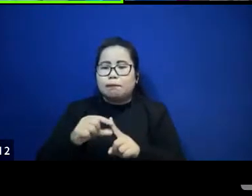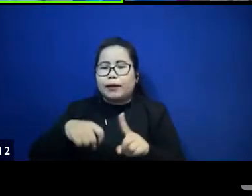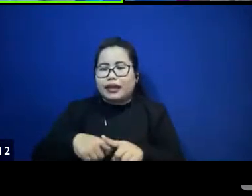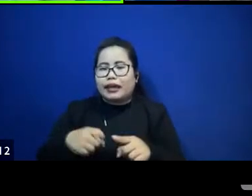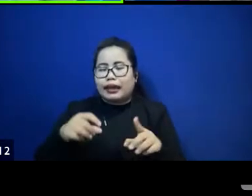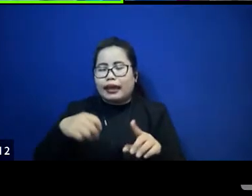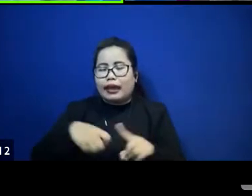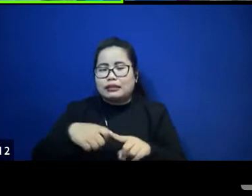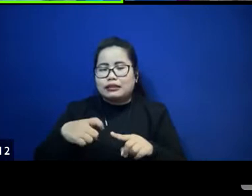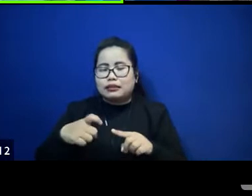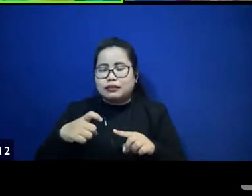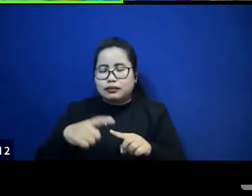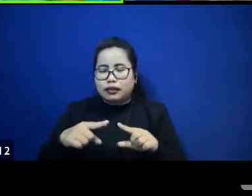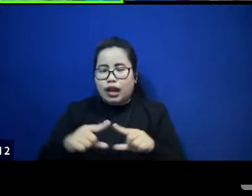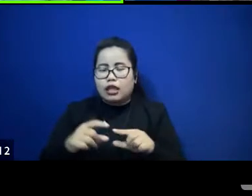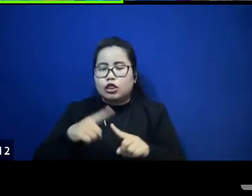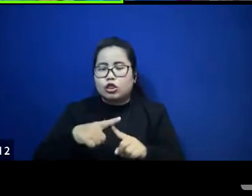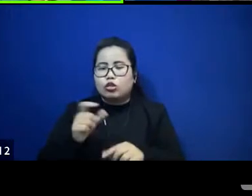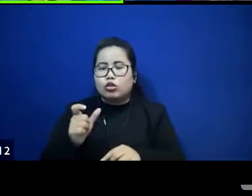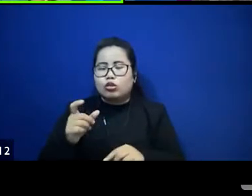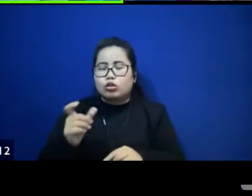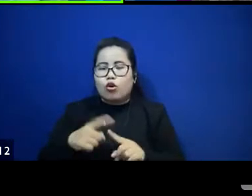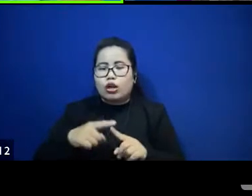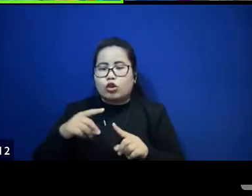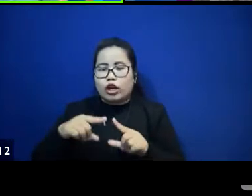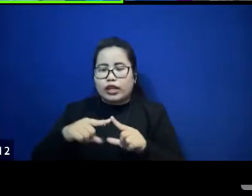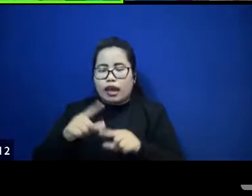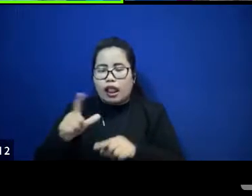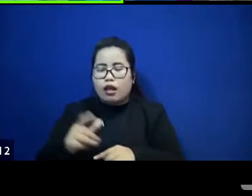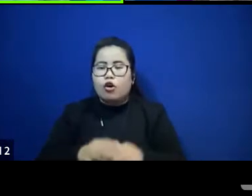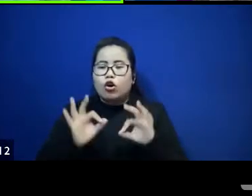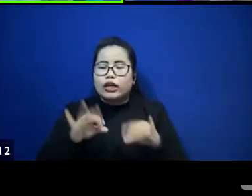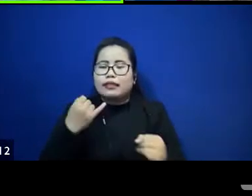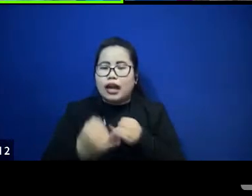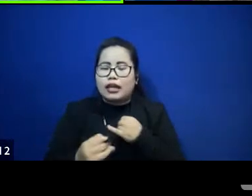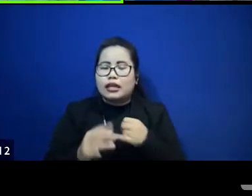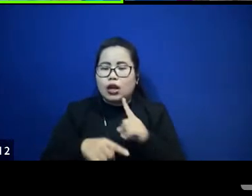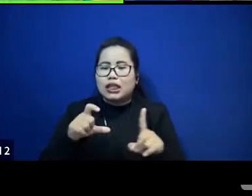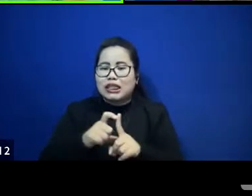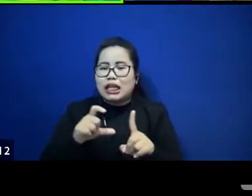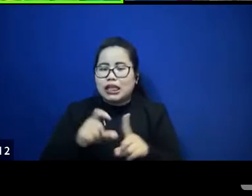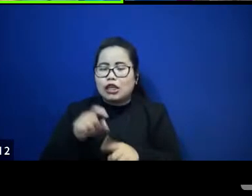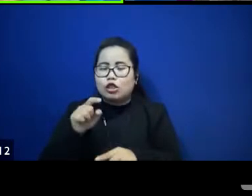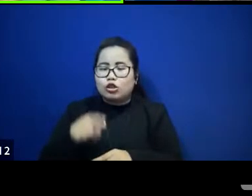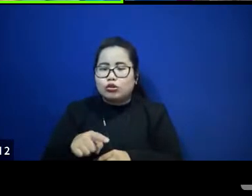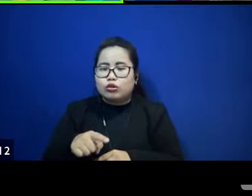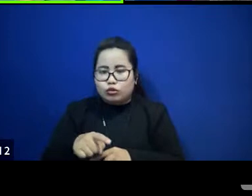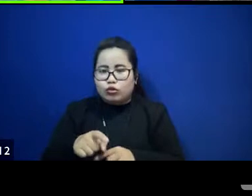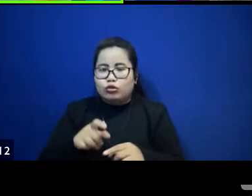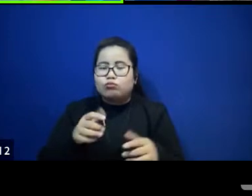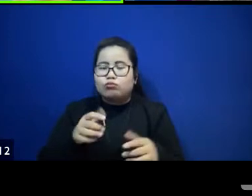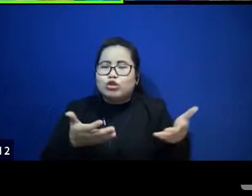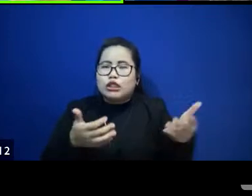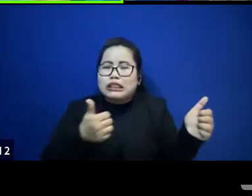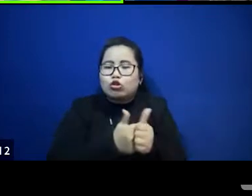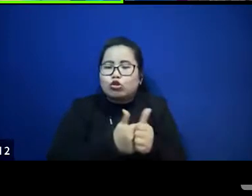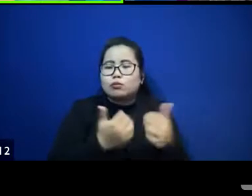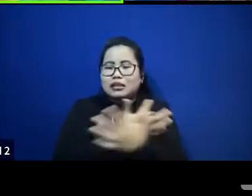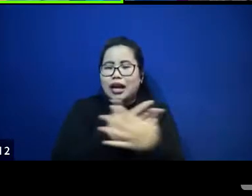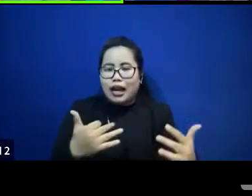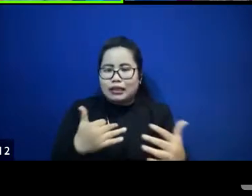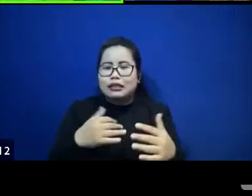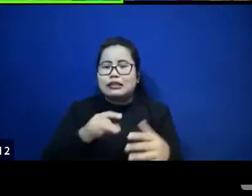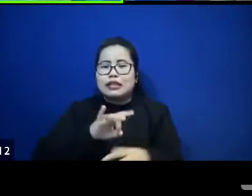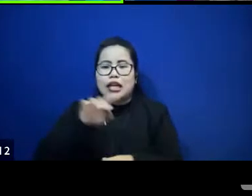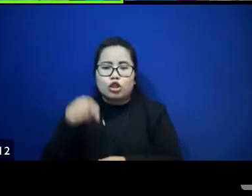terakhir karakter P personal data protection lo itu juga mengikuti masyarakatnya dan literasi digital